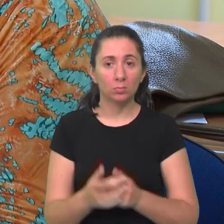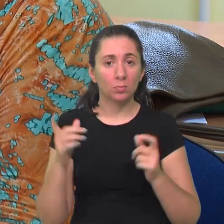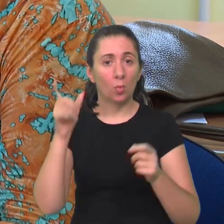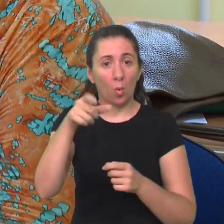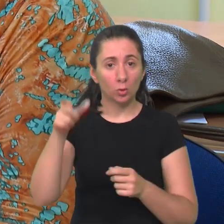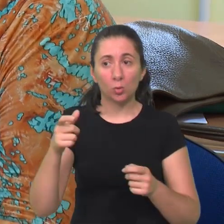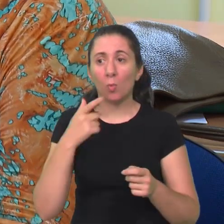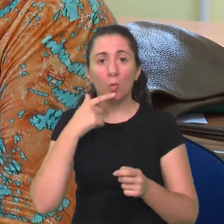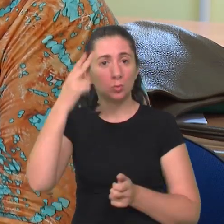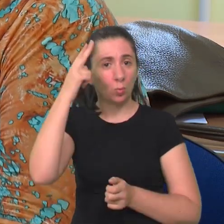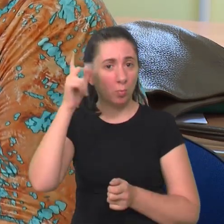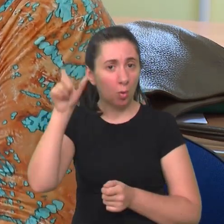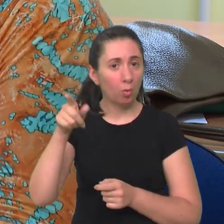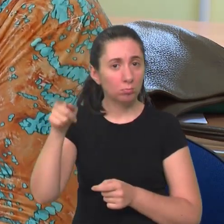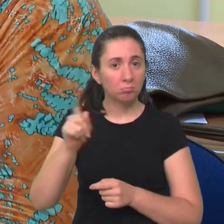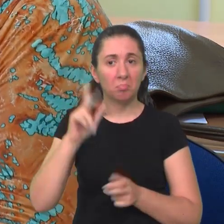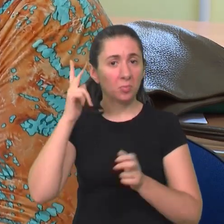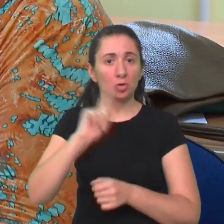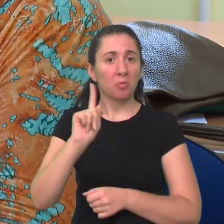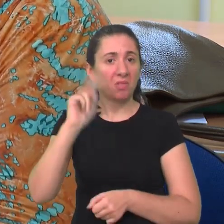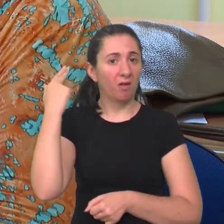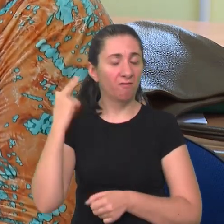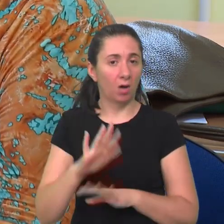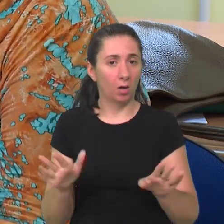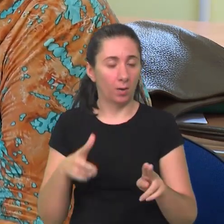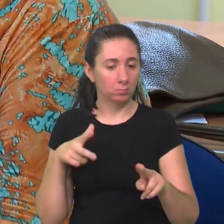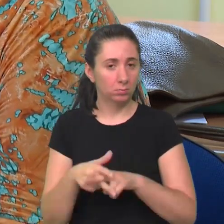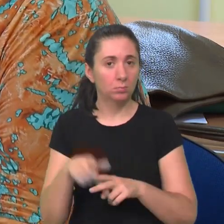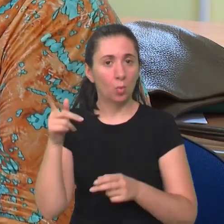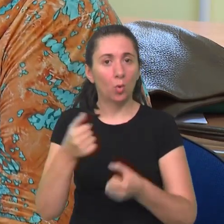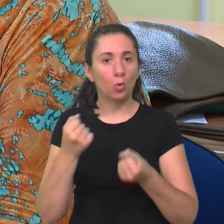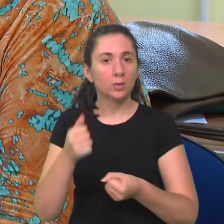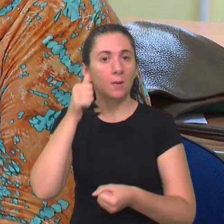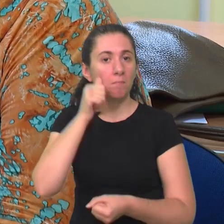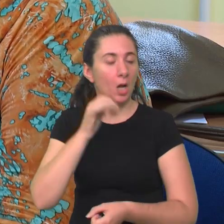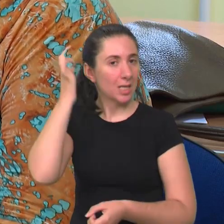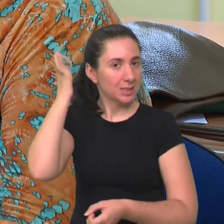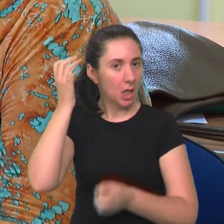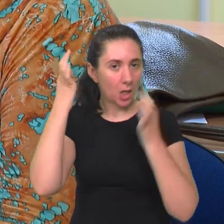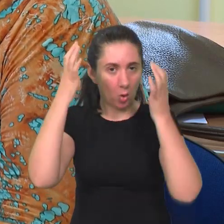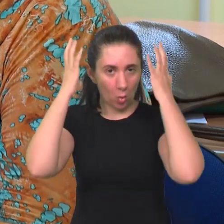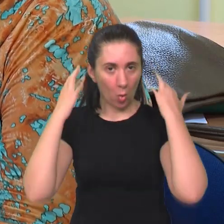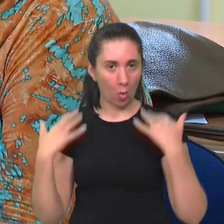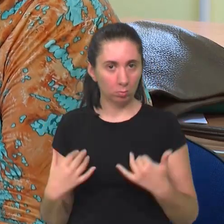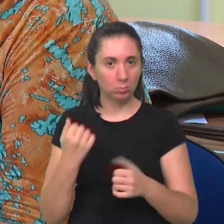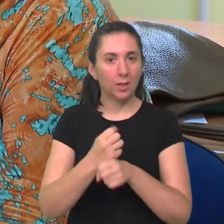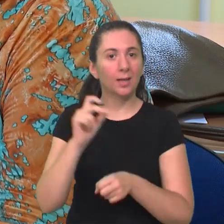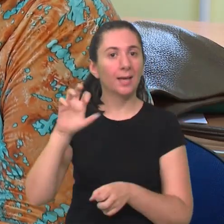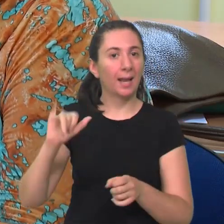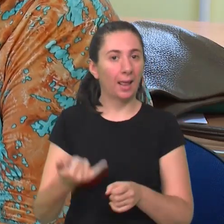slavnih osoba koje su se odlučile ne farbati više, nose sjedu kosu, sjeda, znači